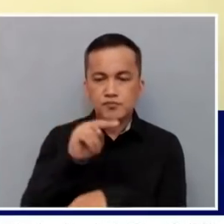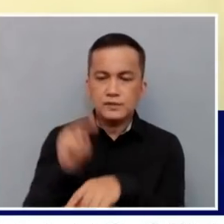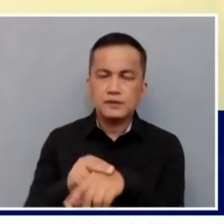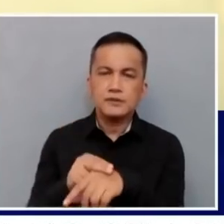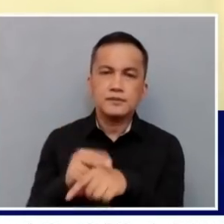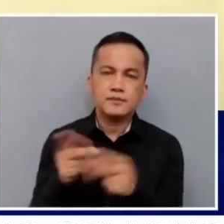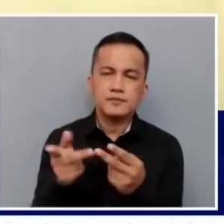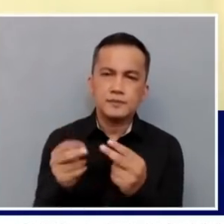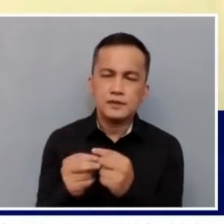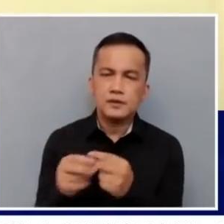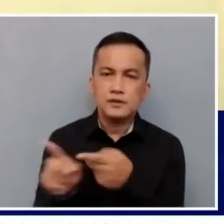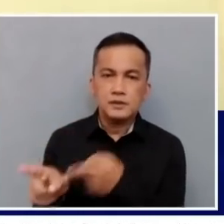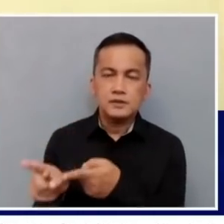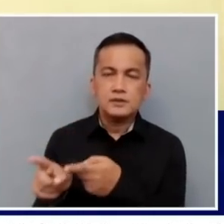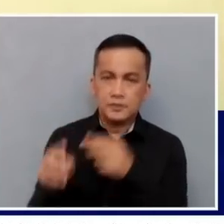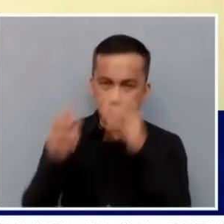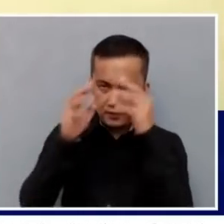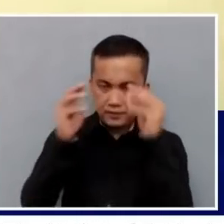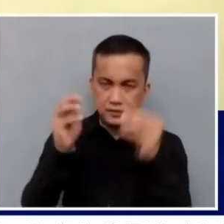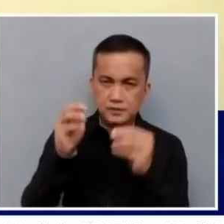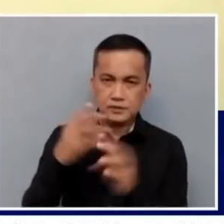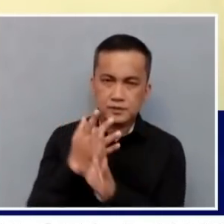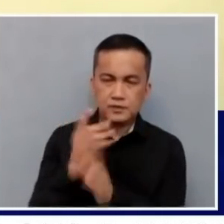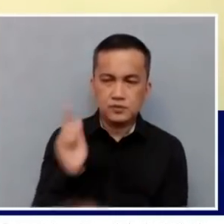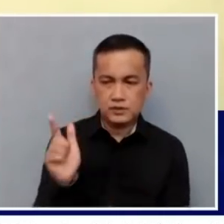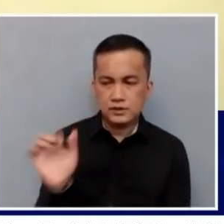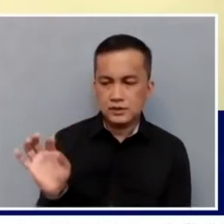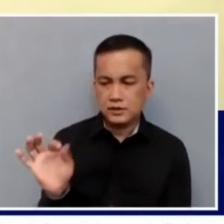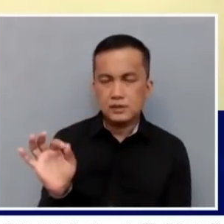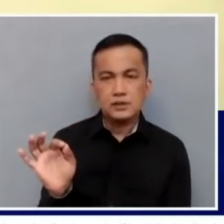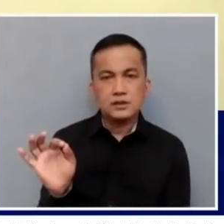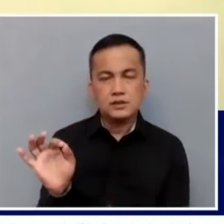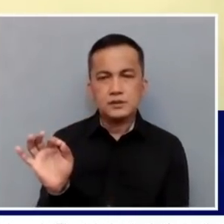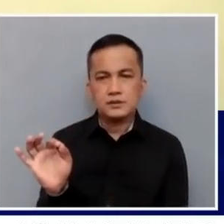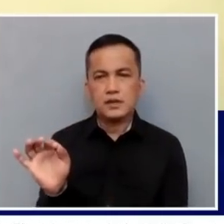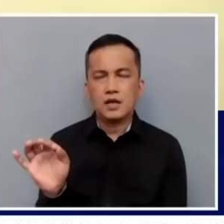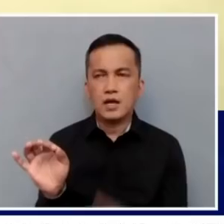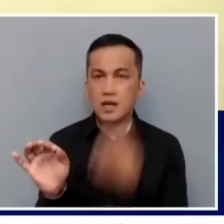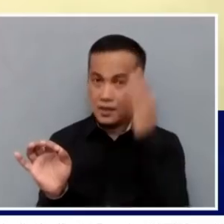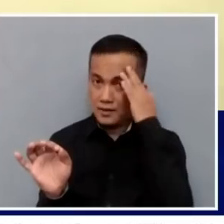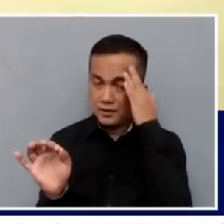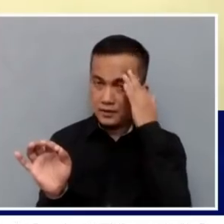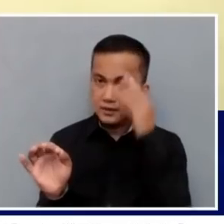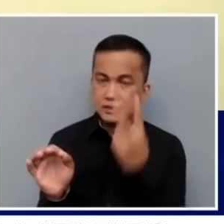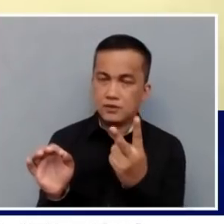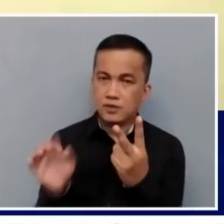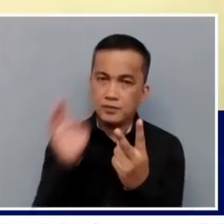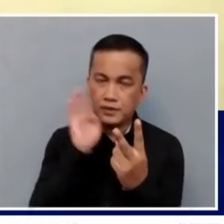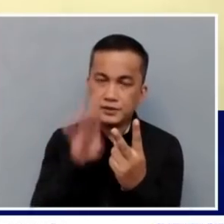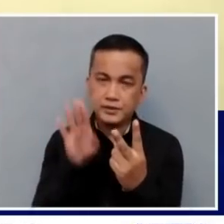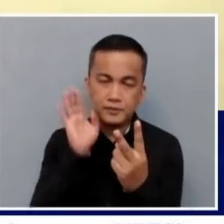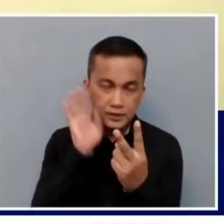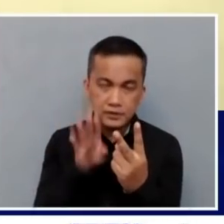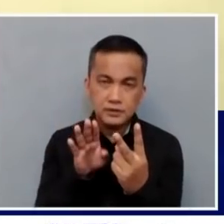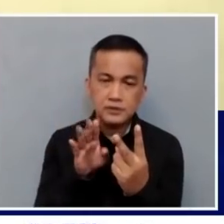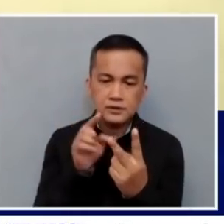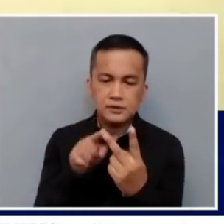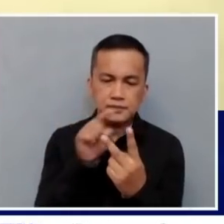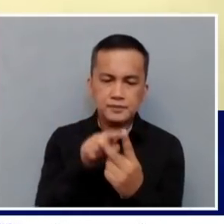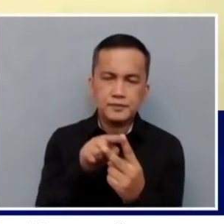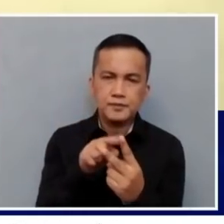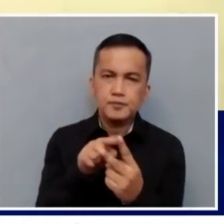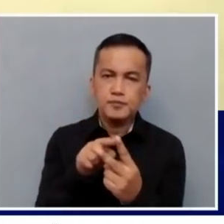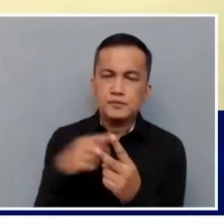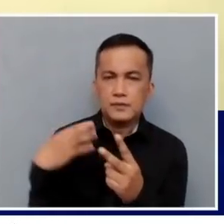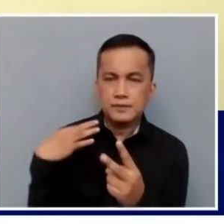Naging mayor po siya ng Davao City 2019. Alam natin, dalawa sa kanyang mga kapatid ay tumatakbo rin sa iba't